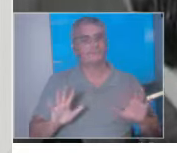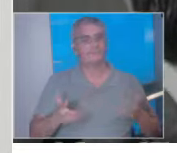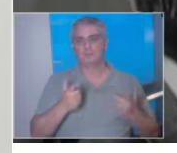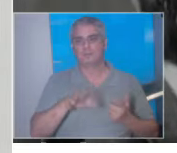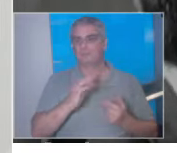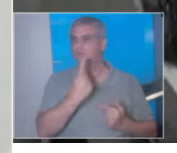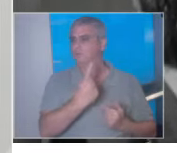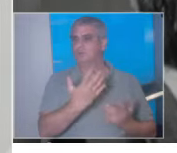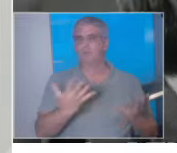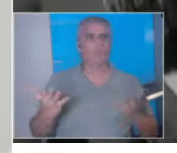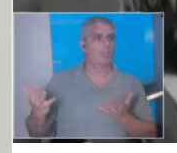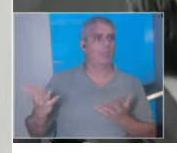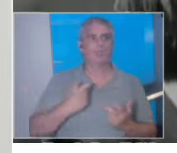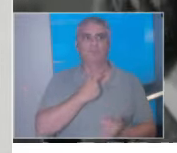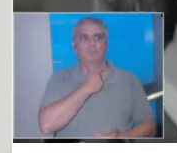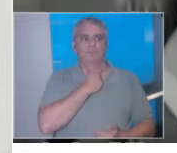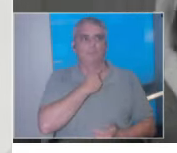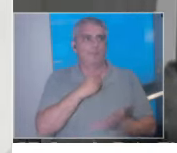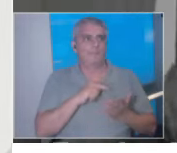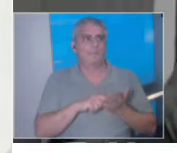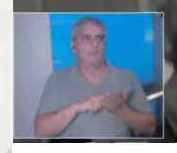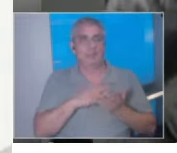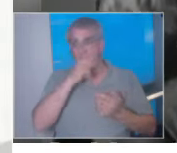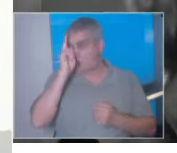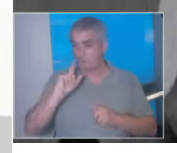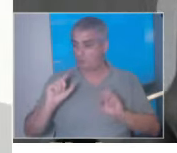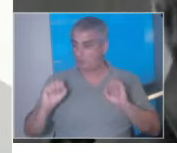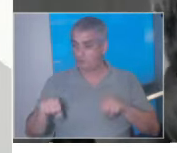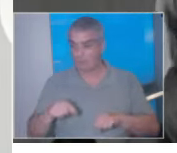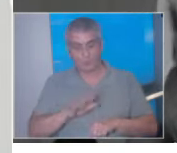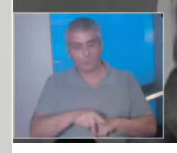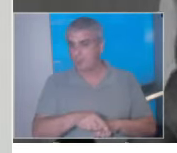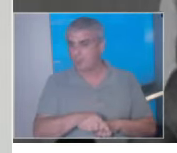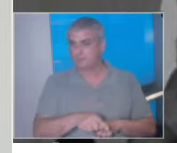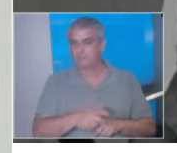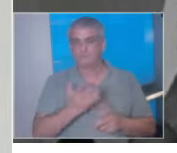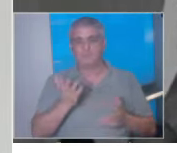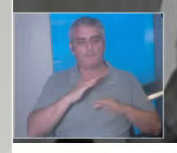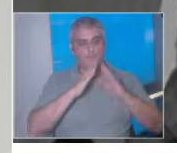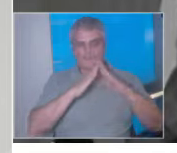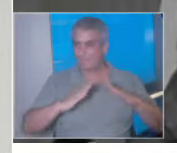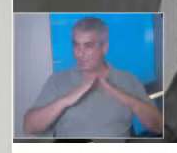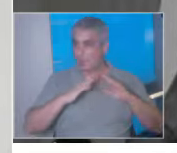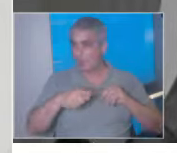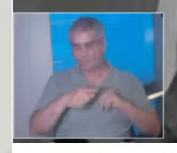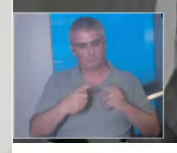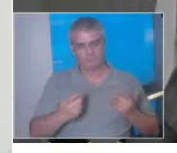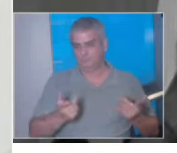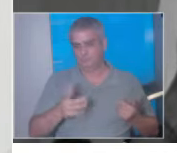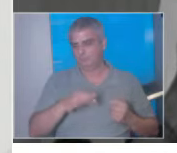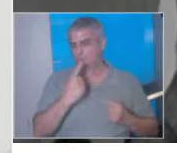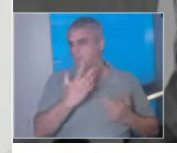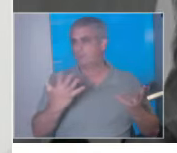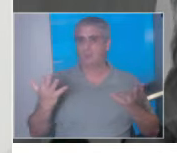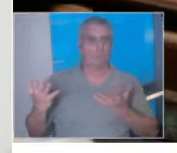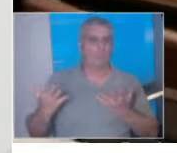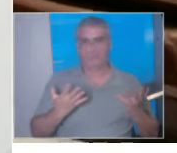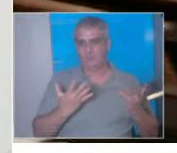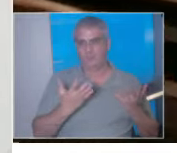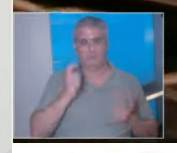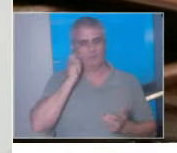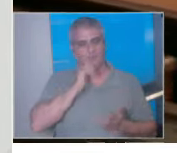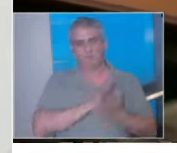מאוד מצאו את עצמם באזורי המצוקה, כיוון שאם ההורים לא שלטו בילדים, במעברות, באוהלים, בוודאי שמצאו את עצמם אוטומטית דרך